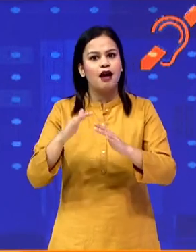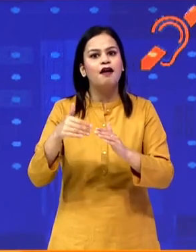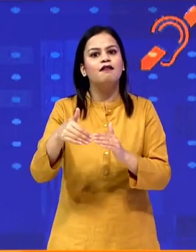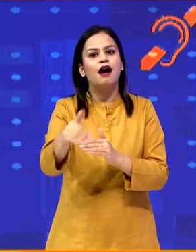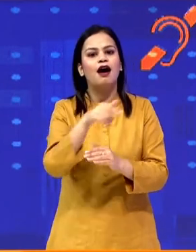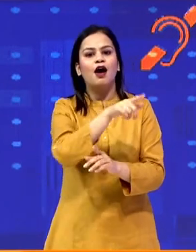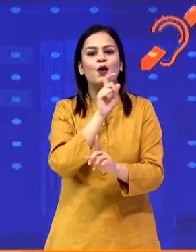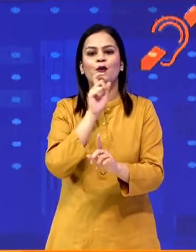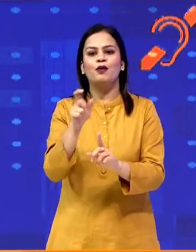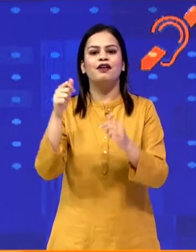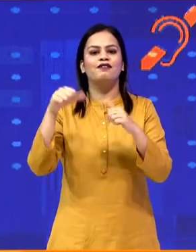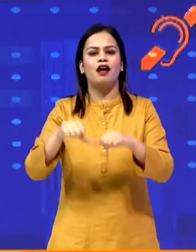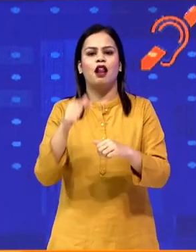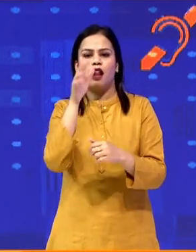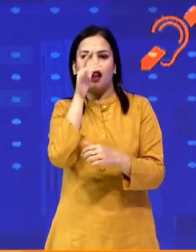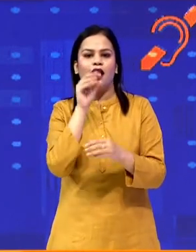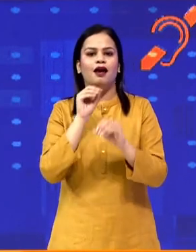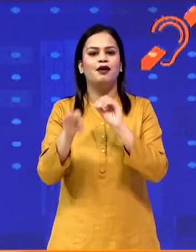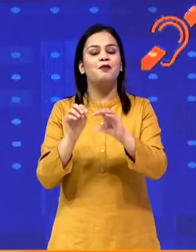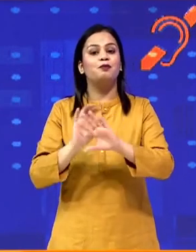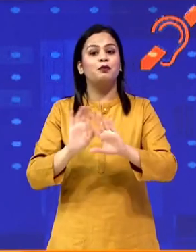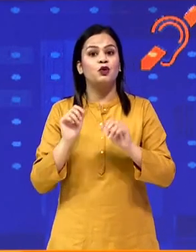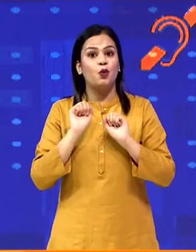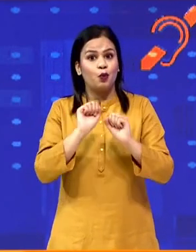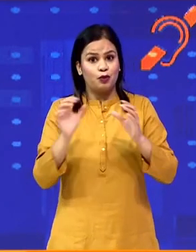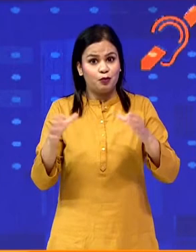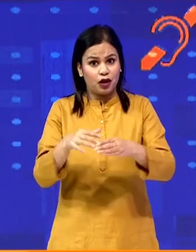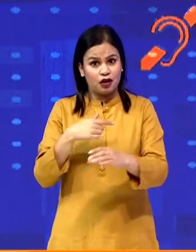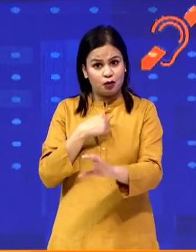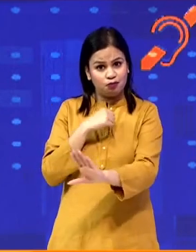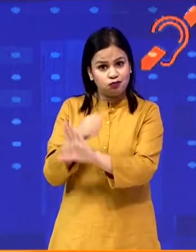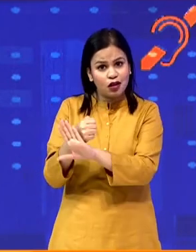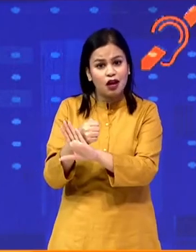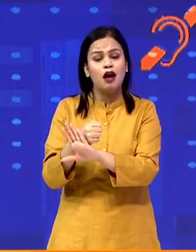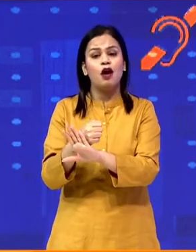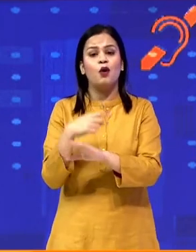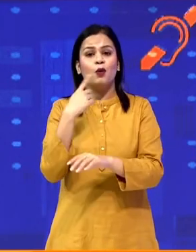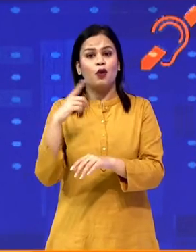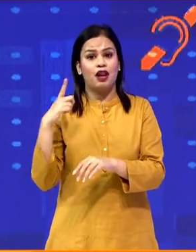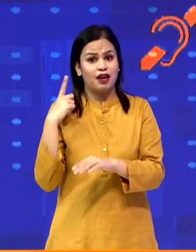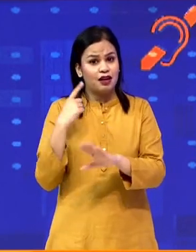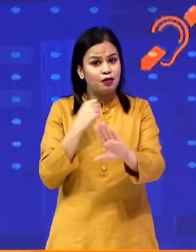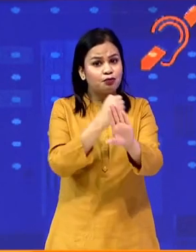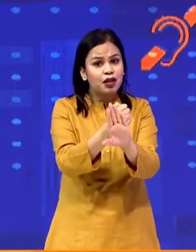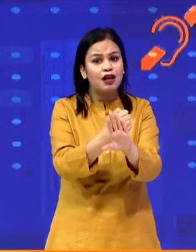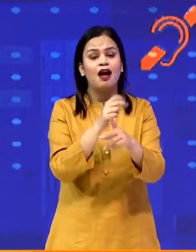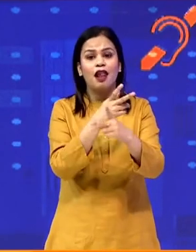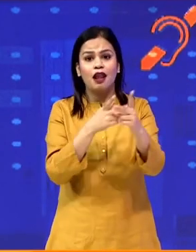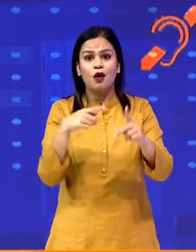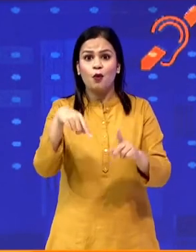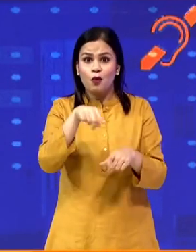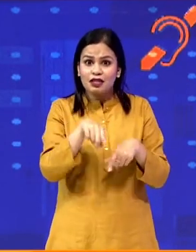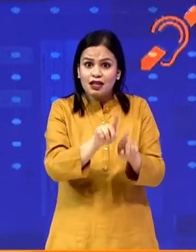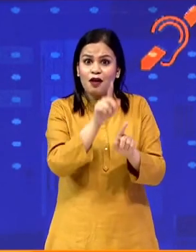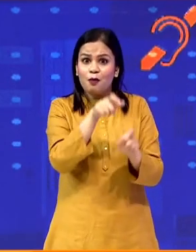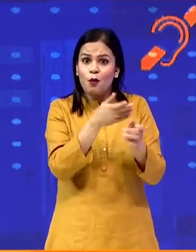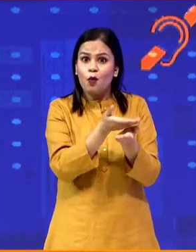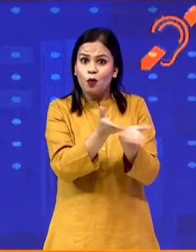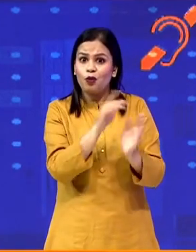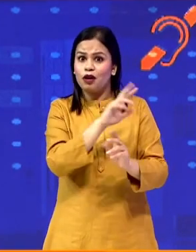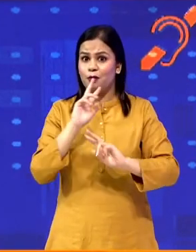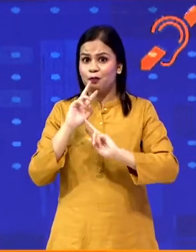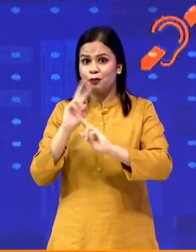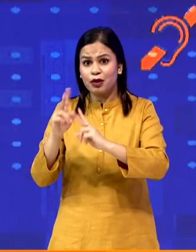को धोखा दे अपनी पार्टी को धोखा दे और उनको यह कहे यह एन खाने की जरूर हो और